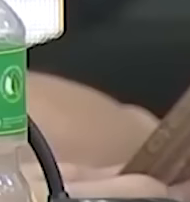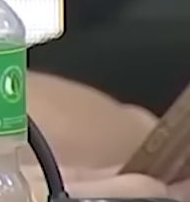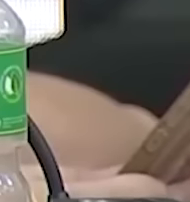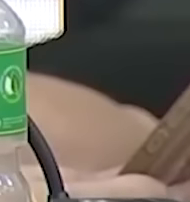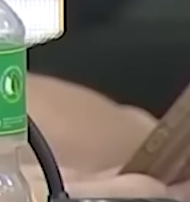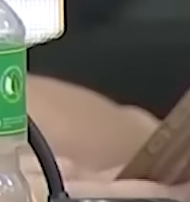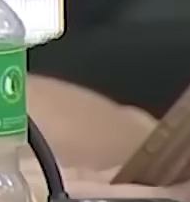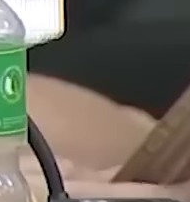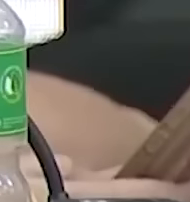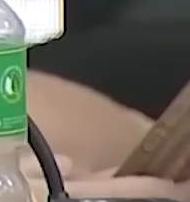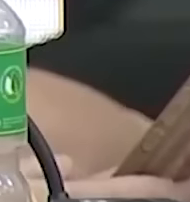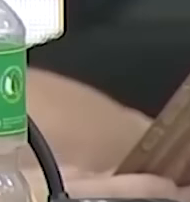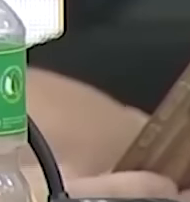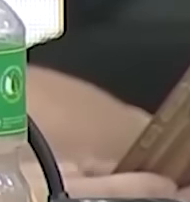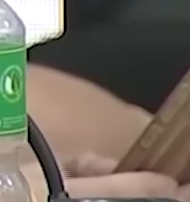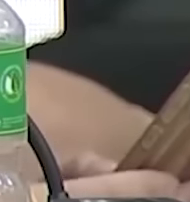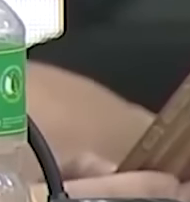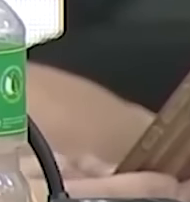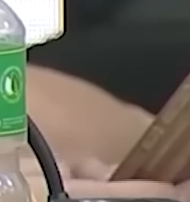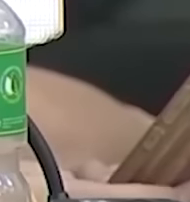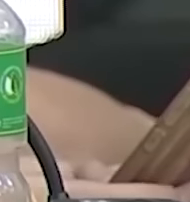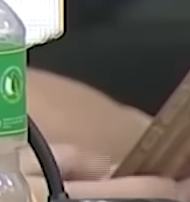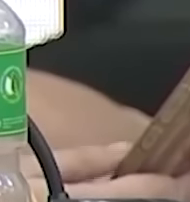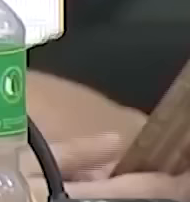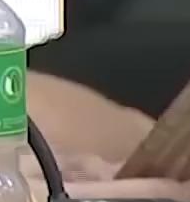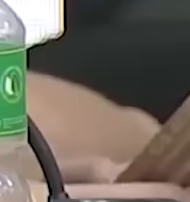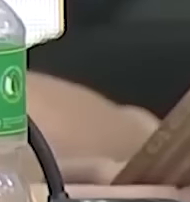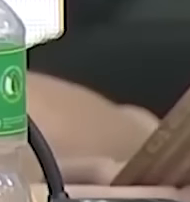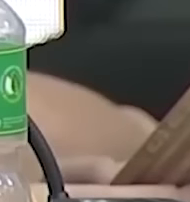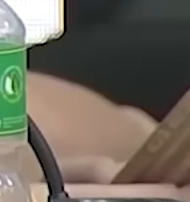Quadcom at magsabi ng totoo.